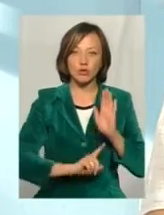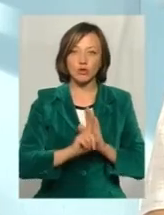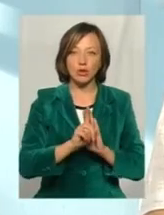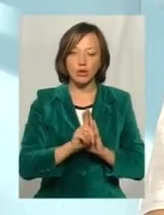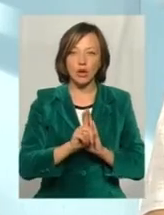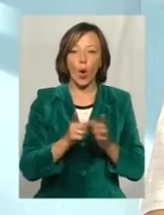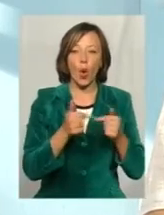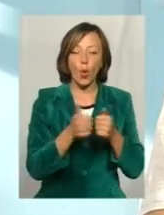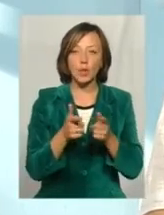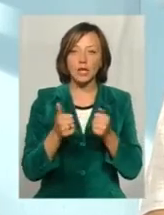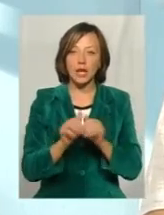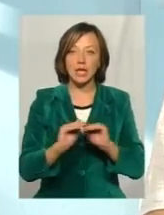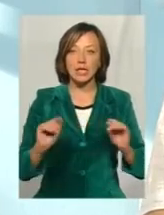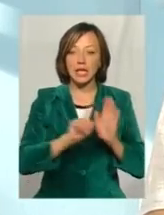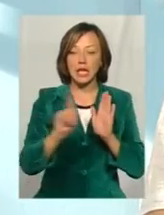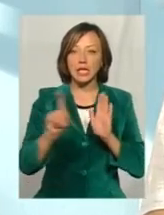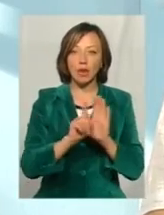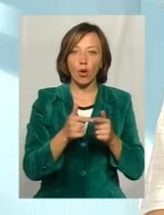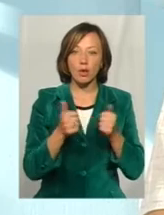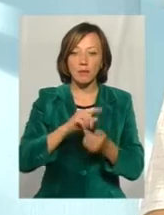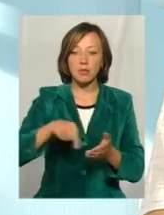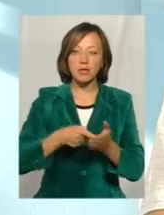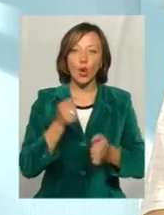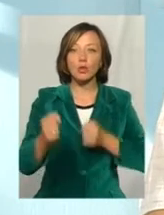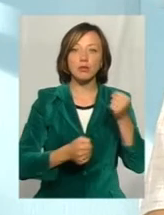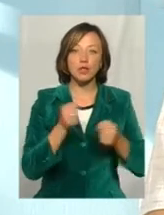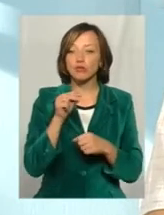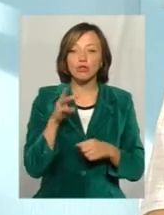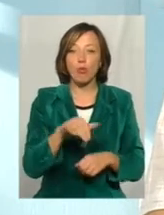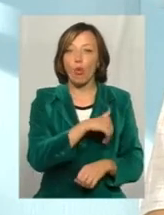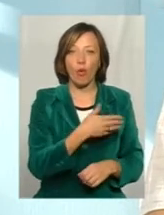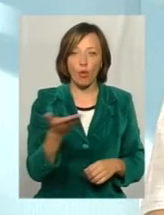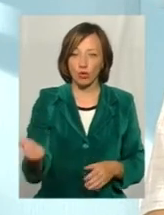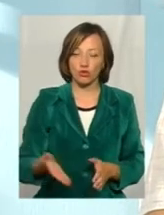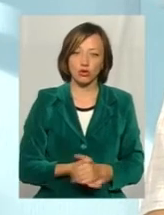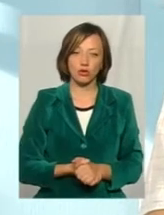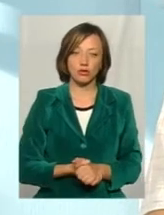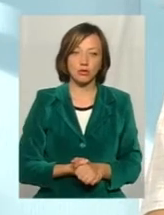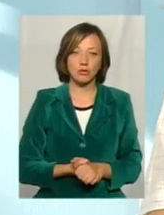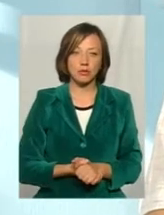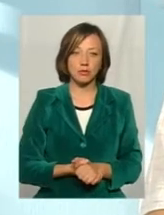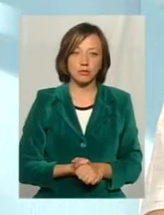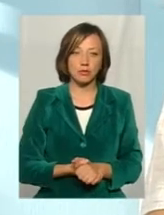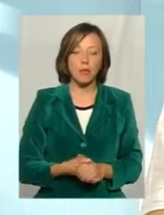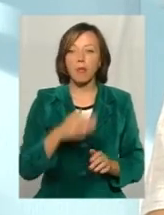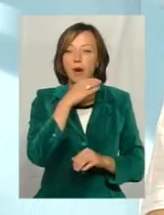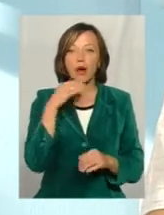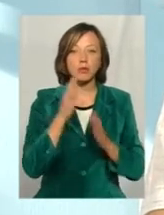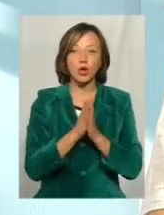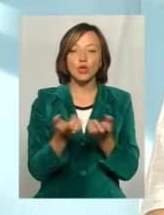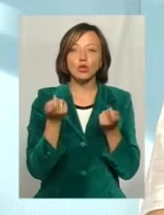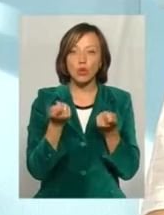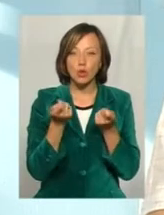гуртки. Діти їздять на гуртки в місто, добирайся чим хочеш. Угу. Ми багато не просимо, тільки щоб